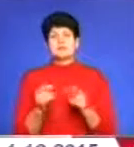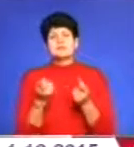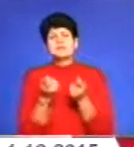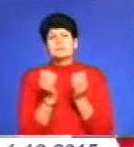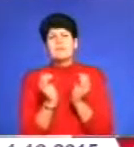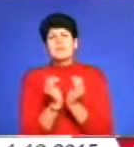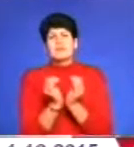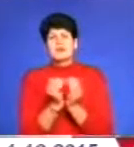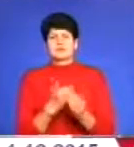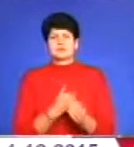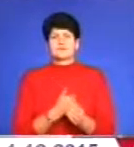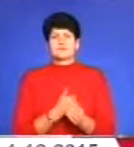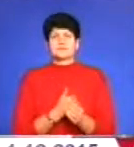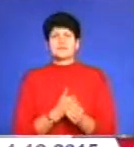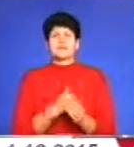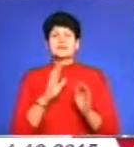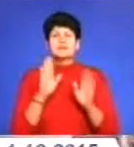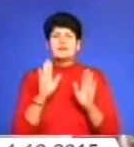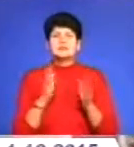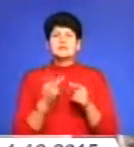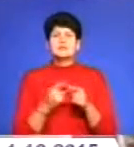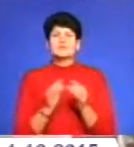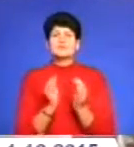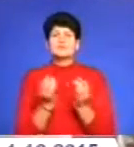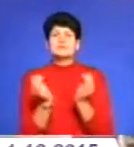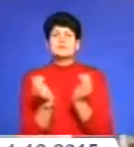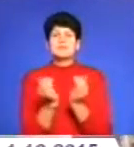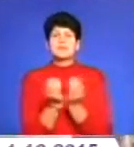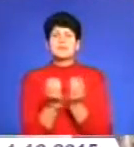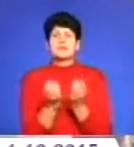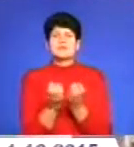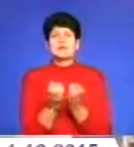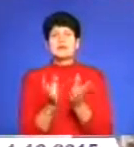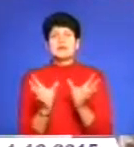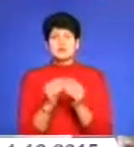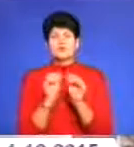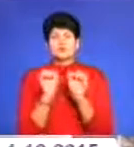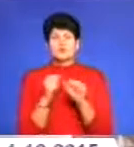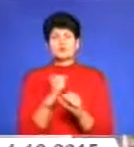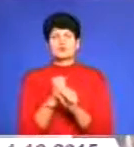ініціатива, нехай це буде щось невеличке, але разом ми зможемо зробити більше.